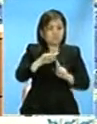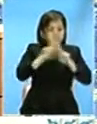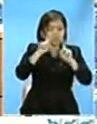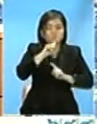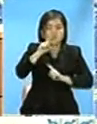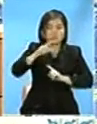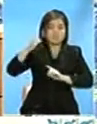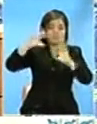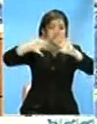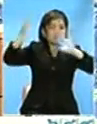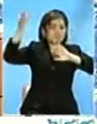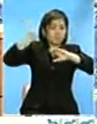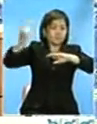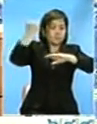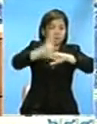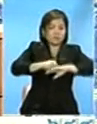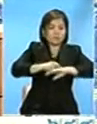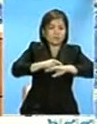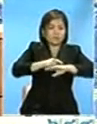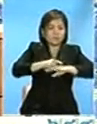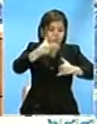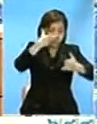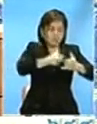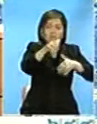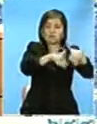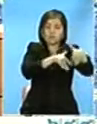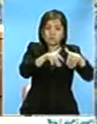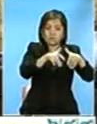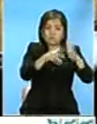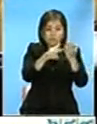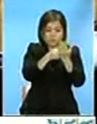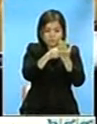ฆ่าประชาชนแต่ผมบอก ท่านฮะ